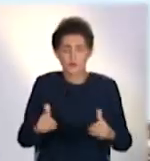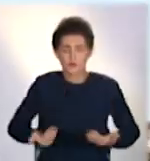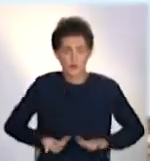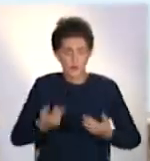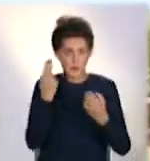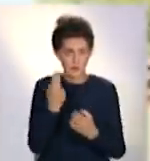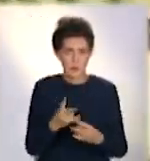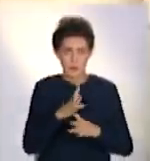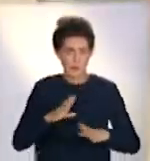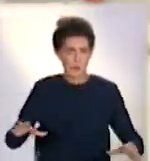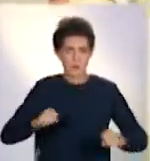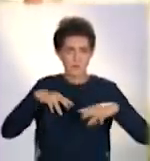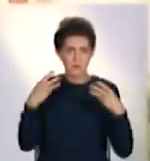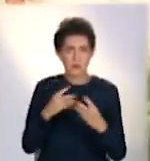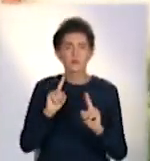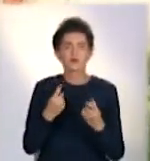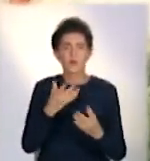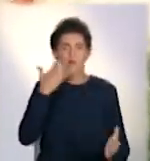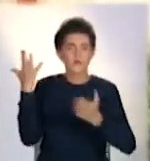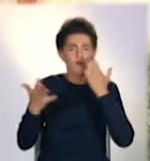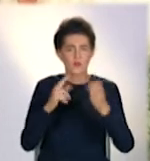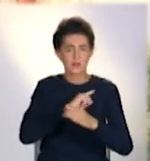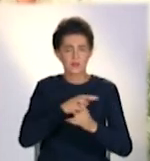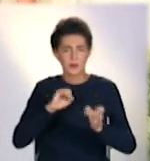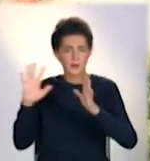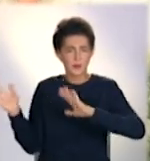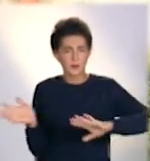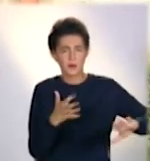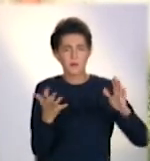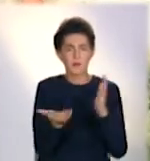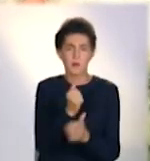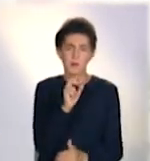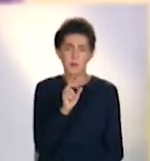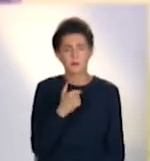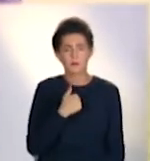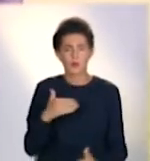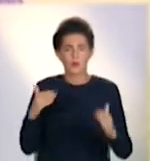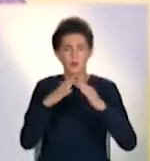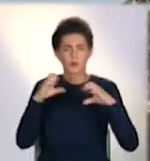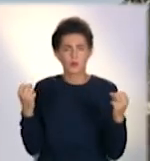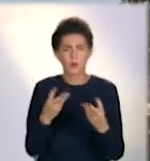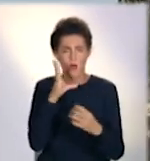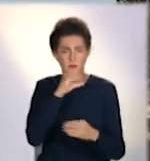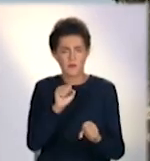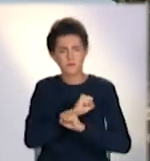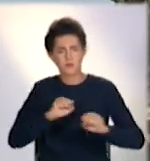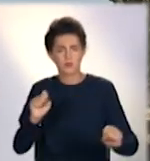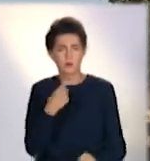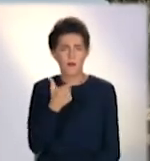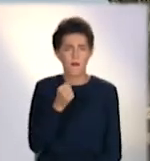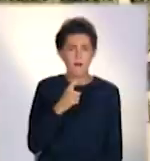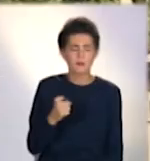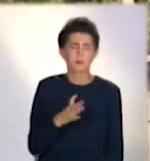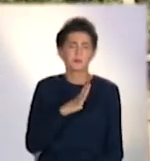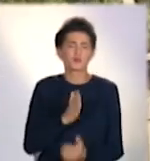мене вітер в ту сторону, мене б хата загорілася, могло взорватися тут же газ. Газова